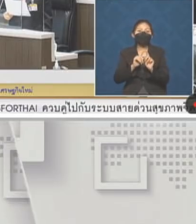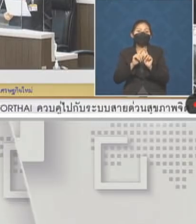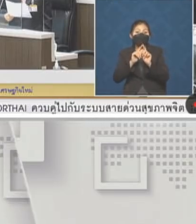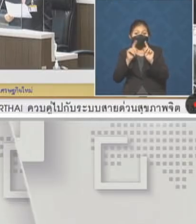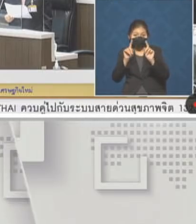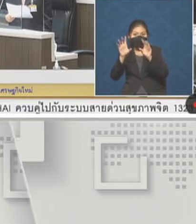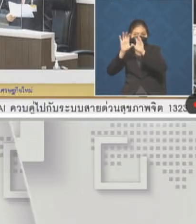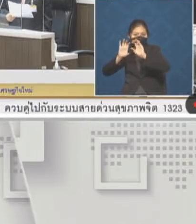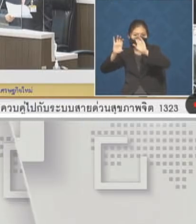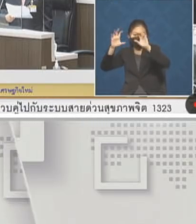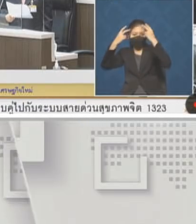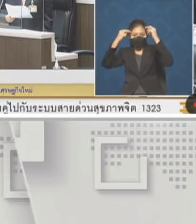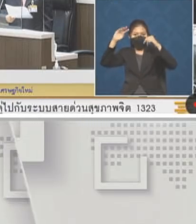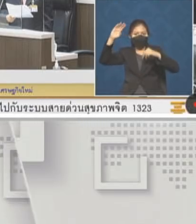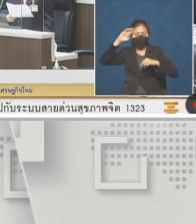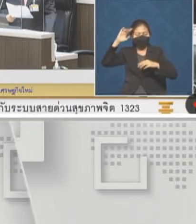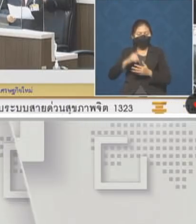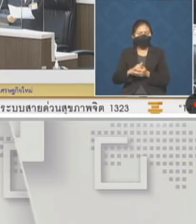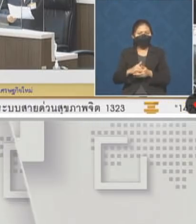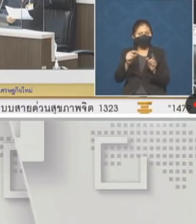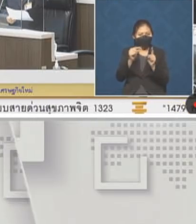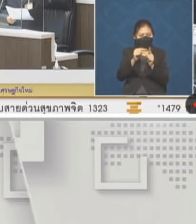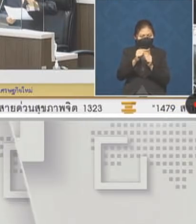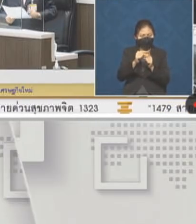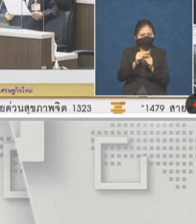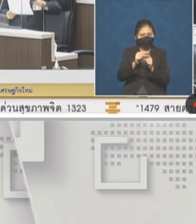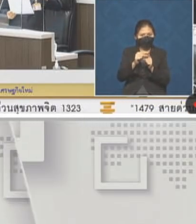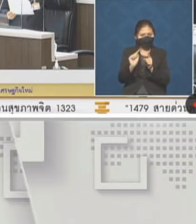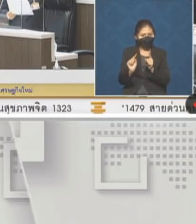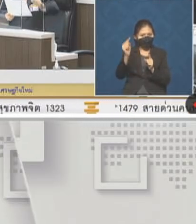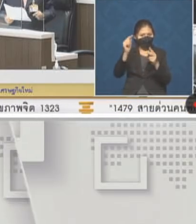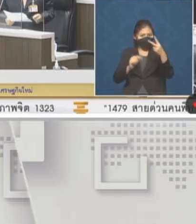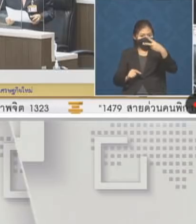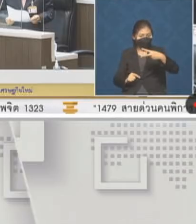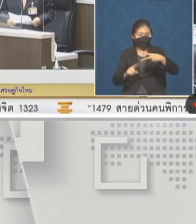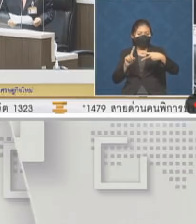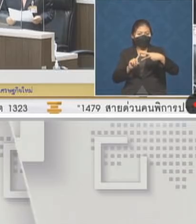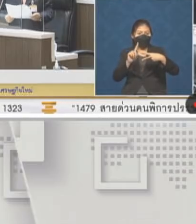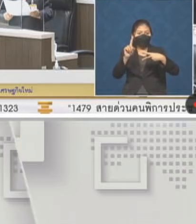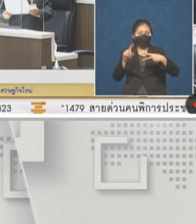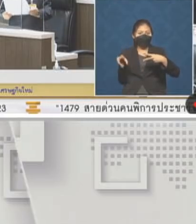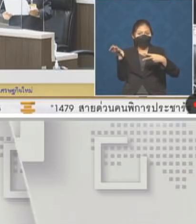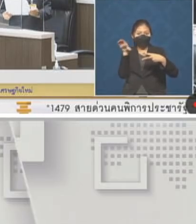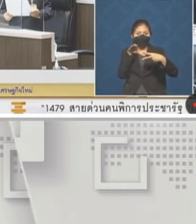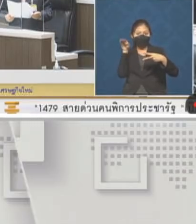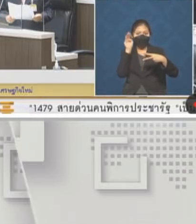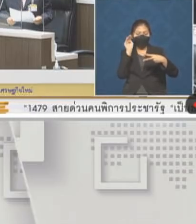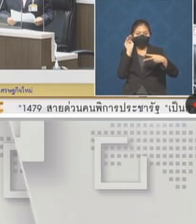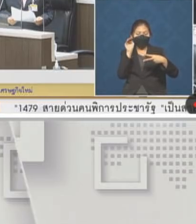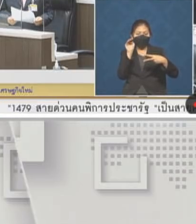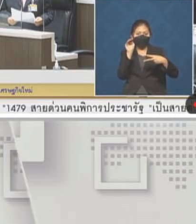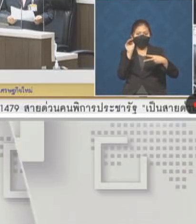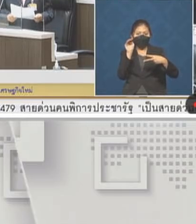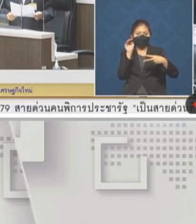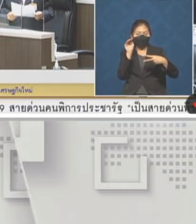าเขาไม่ขายก็ไม่ได้ใช่ไหมหรือคุณทักษิณอย่างเงี้ยถ้าเผื่อแกจะซื้อพรรคบิ๊กจิ๋วแต่ตอนนั้น อ ะซื้อพรร